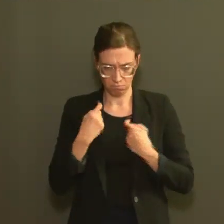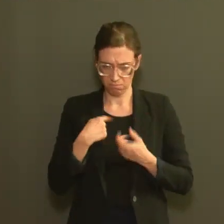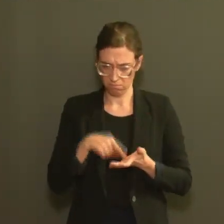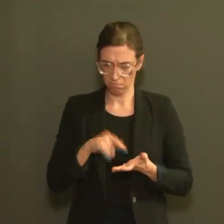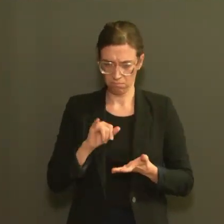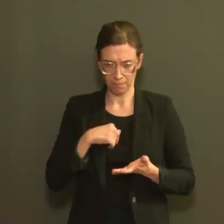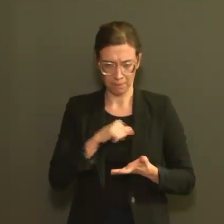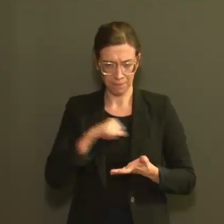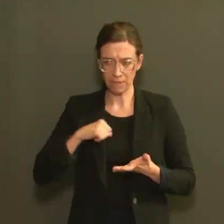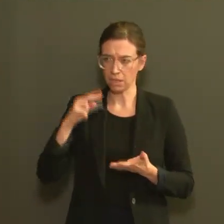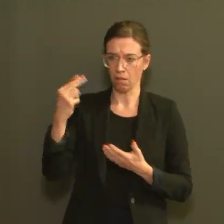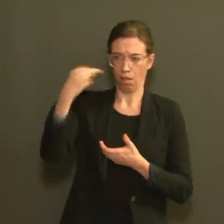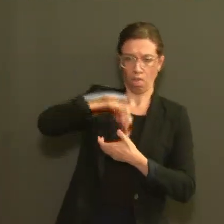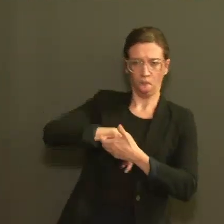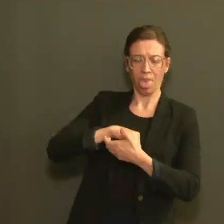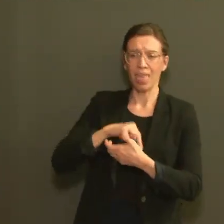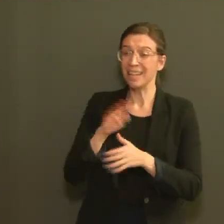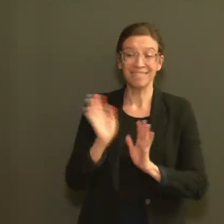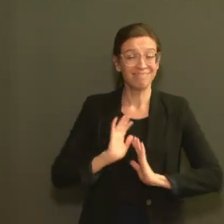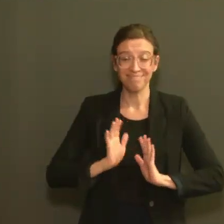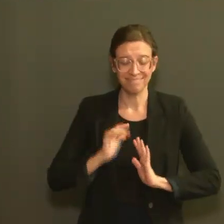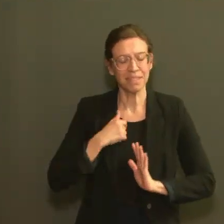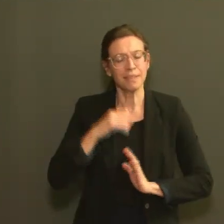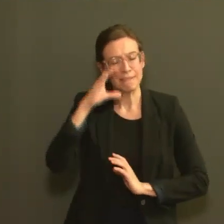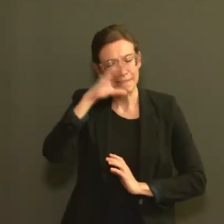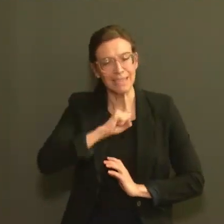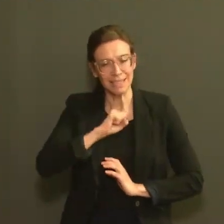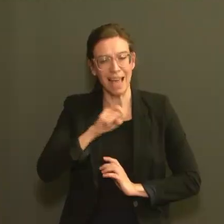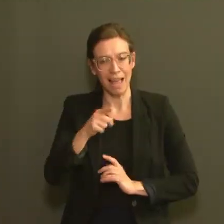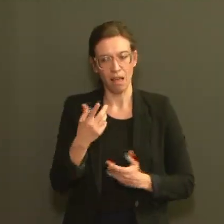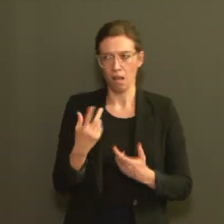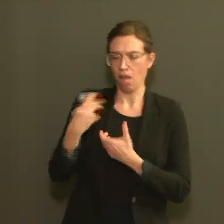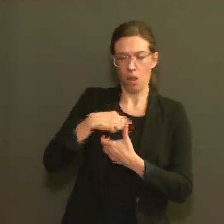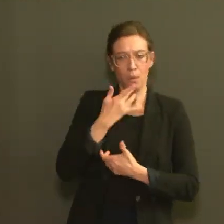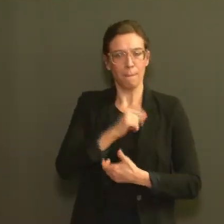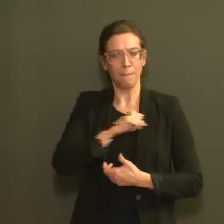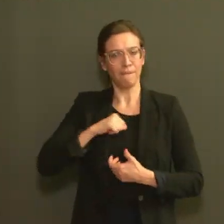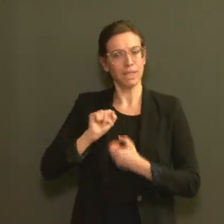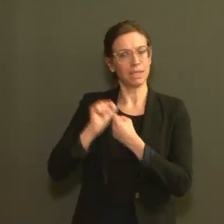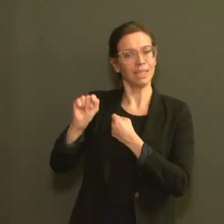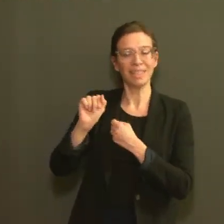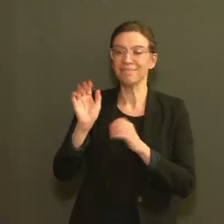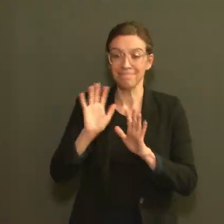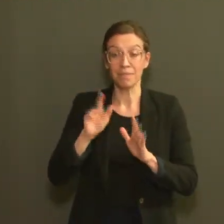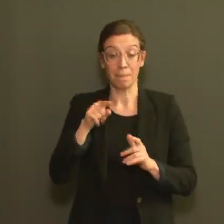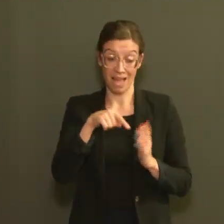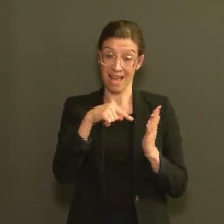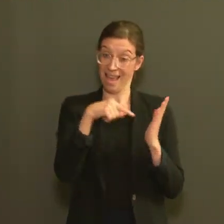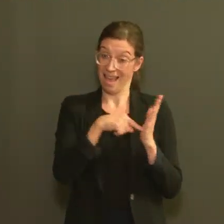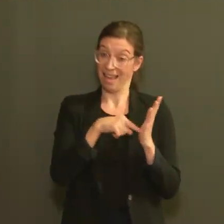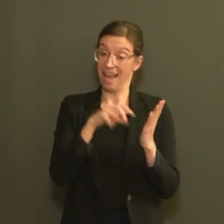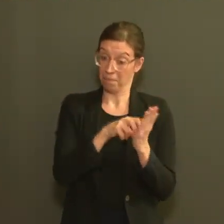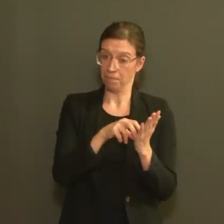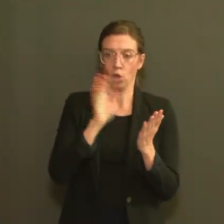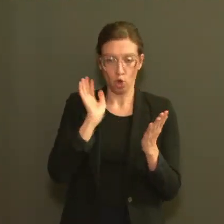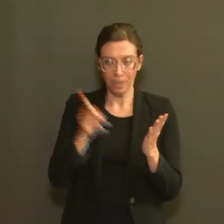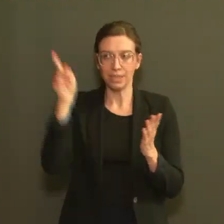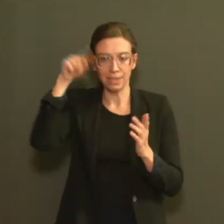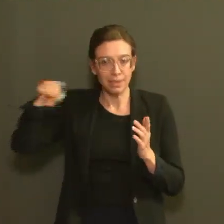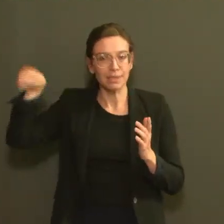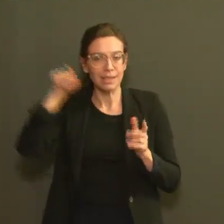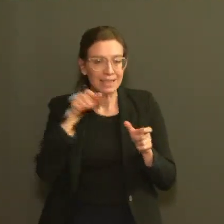Uiteraard respecteert deze applicatie alle geldende reglementering in zaken privacy. Dit is ook uitvoerig getest